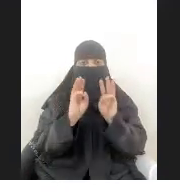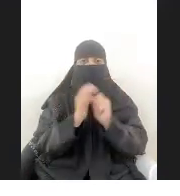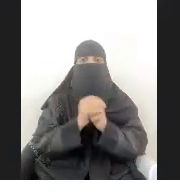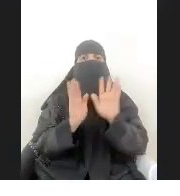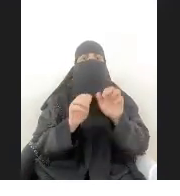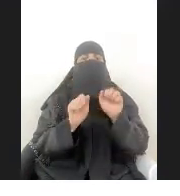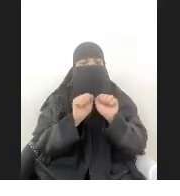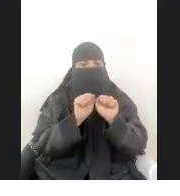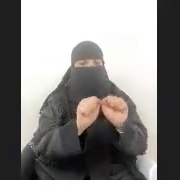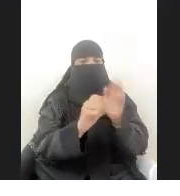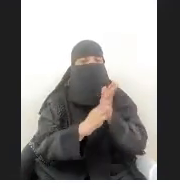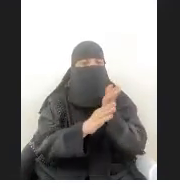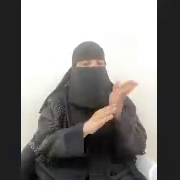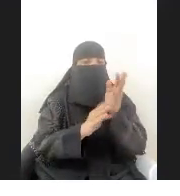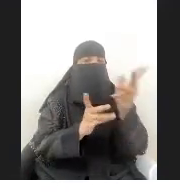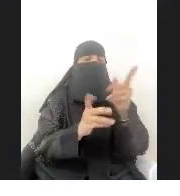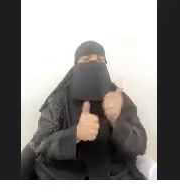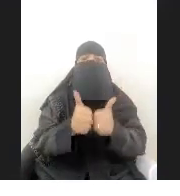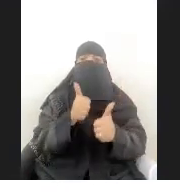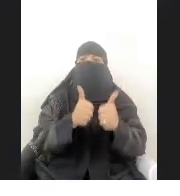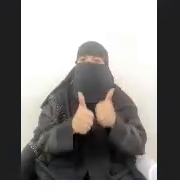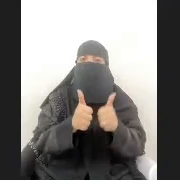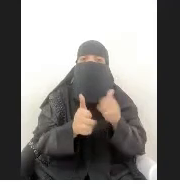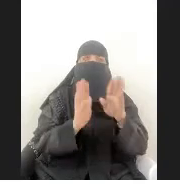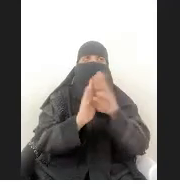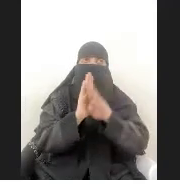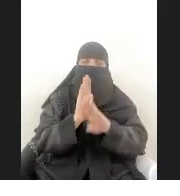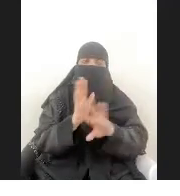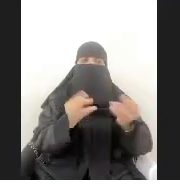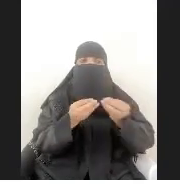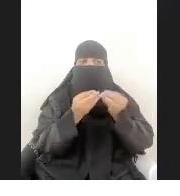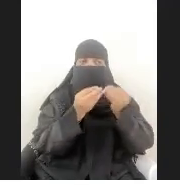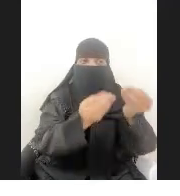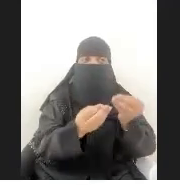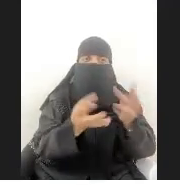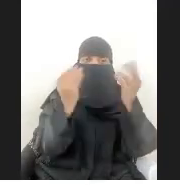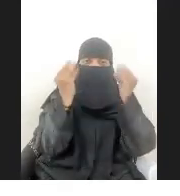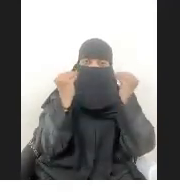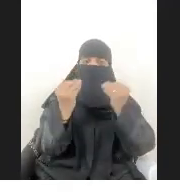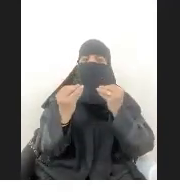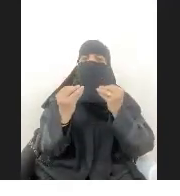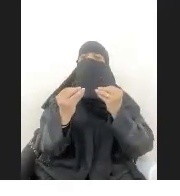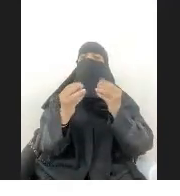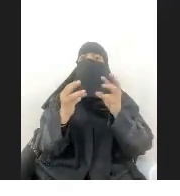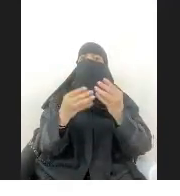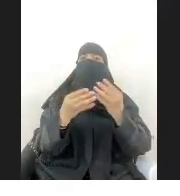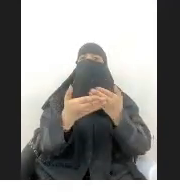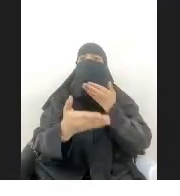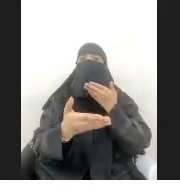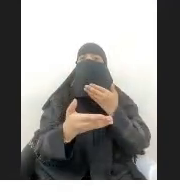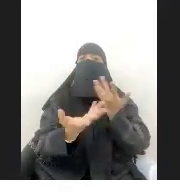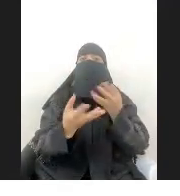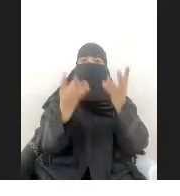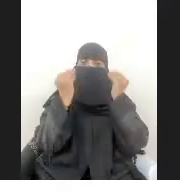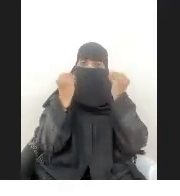في تقييم البرامج التي تقدم بالتعلم الإلكتروني والتعلم عن بعد المدمج.